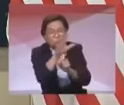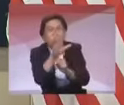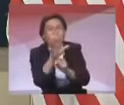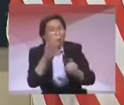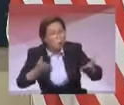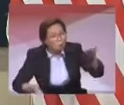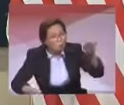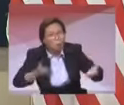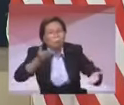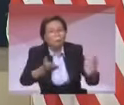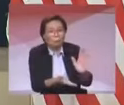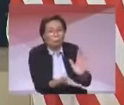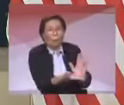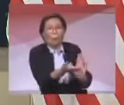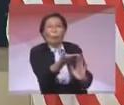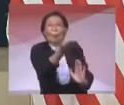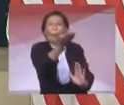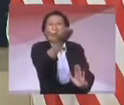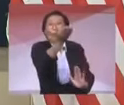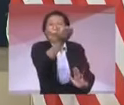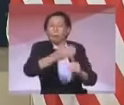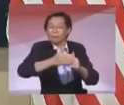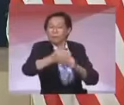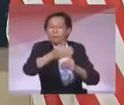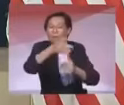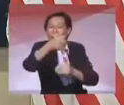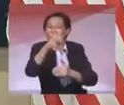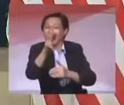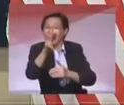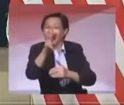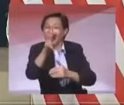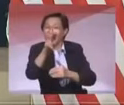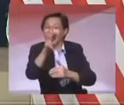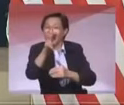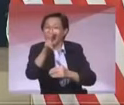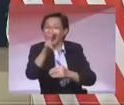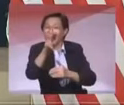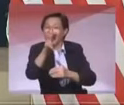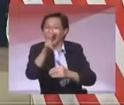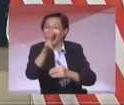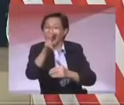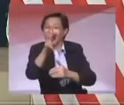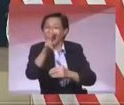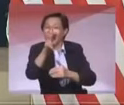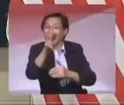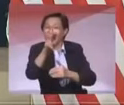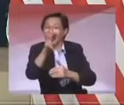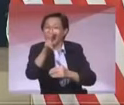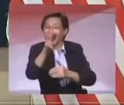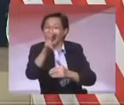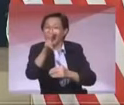yang berkemungkinan naik secara mendadak selepas pilihan raya? Will it be able to